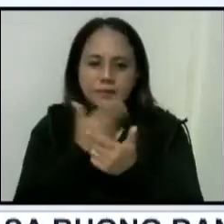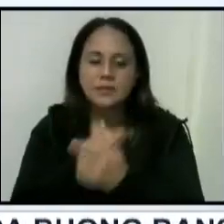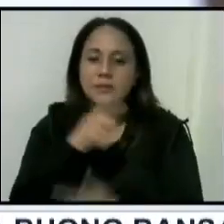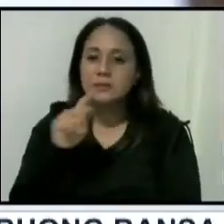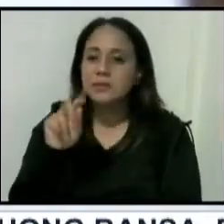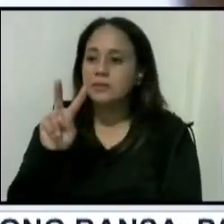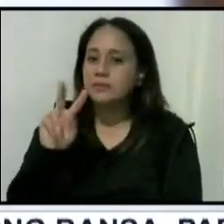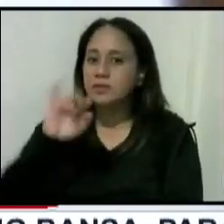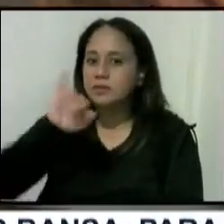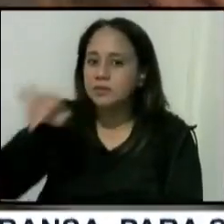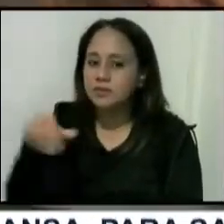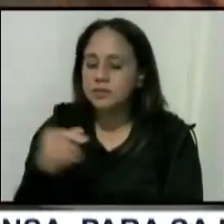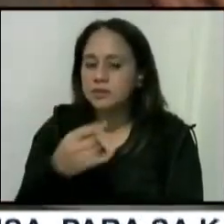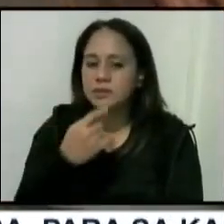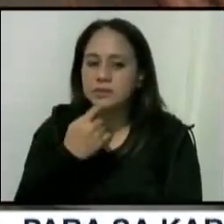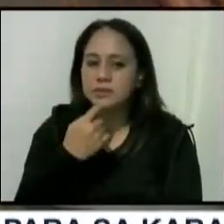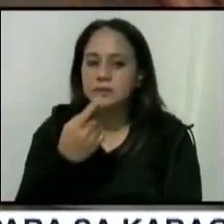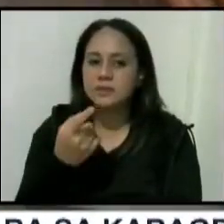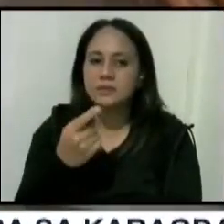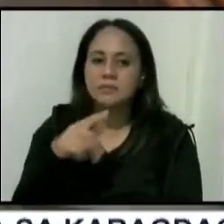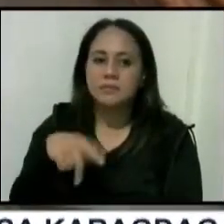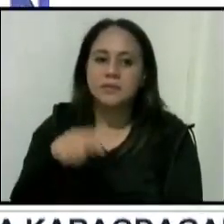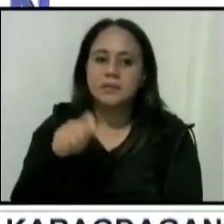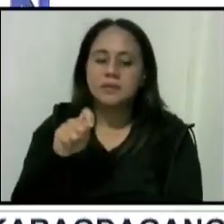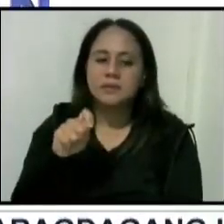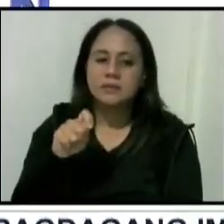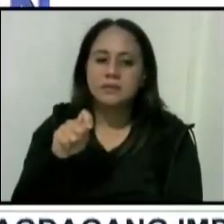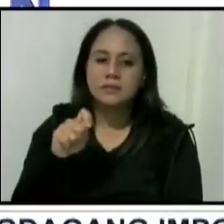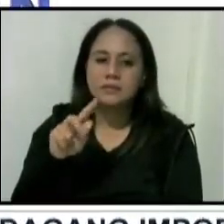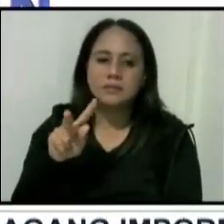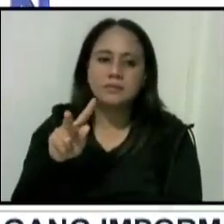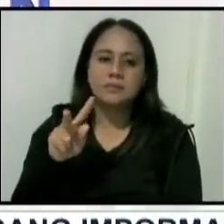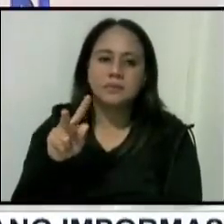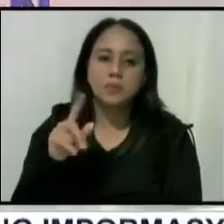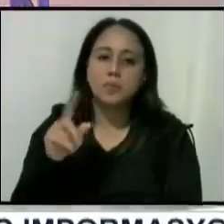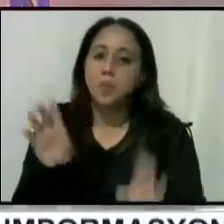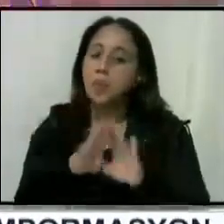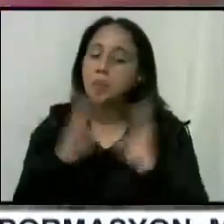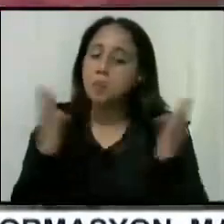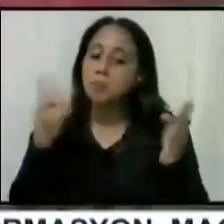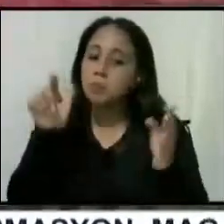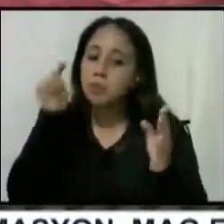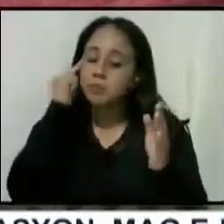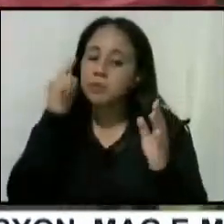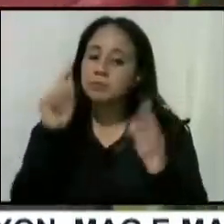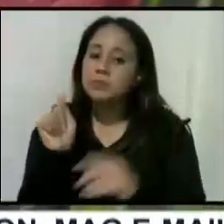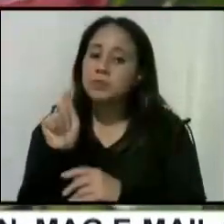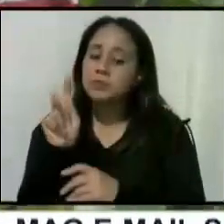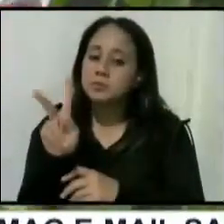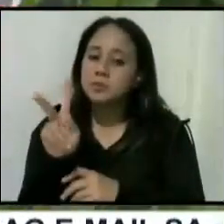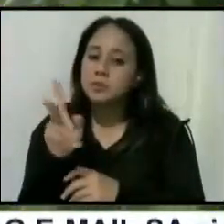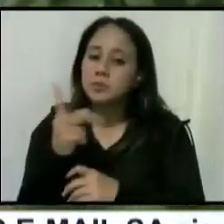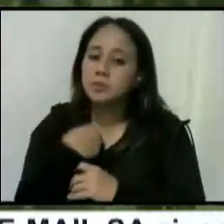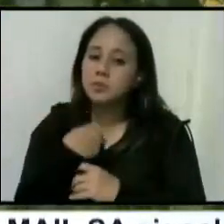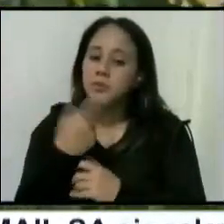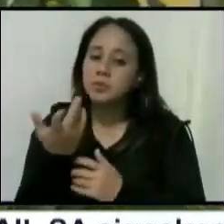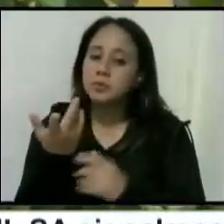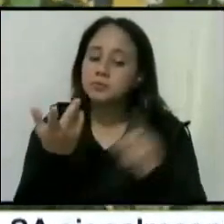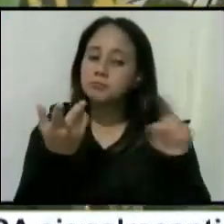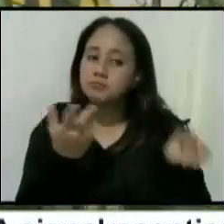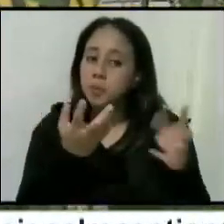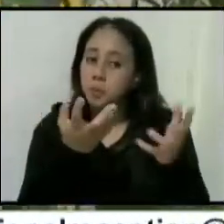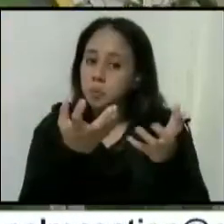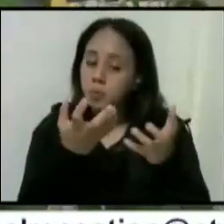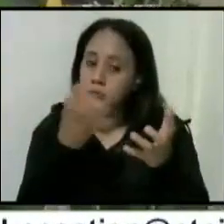PTV General Manager Julio Castillo Jr., bukas ang Government TV Network para sa mga Dabarkads kung naghahanap sila